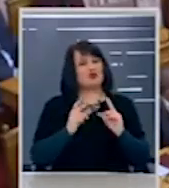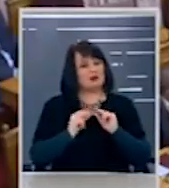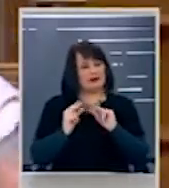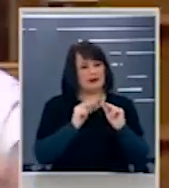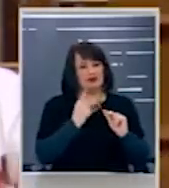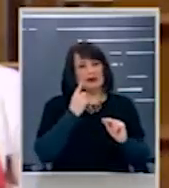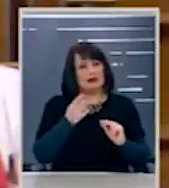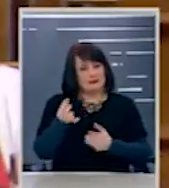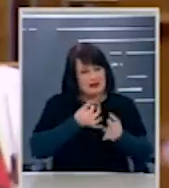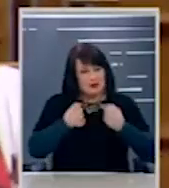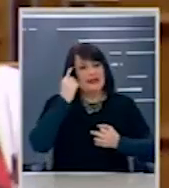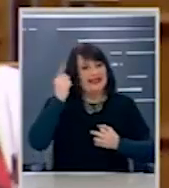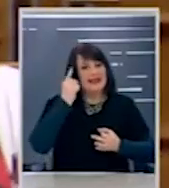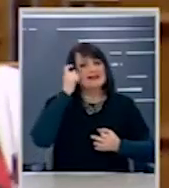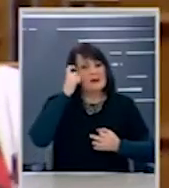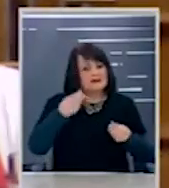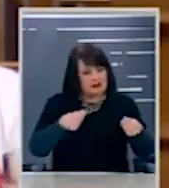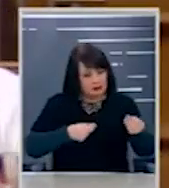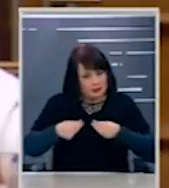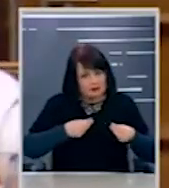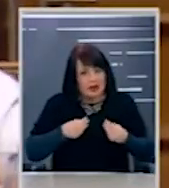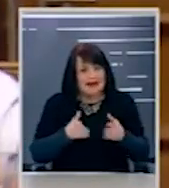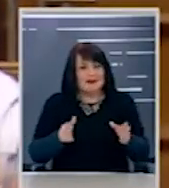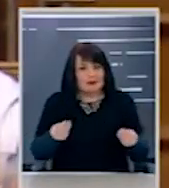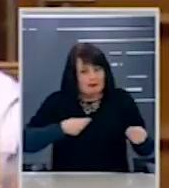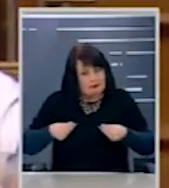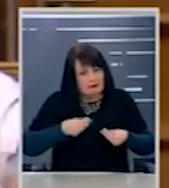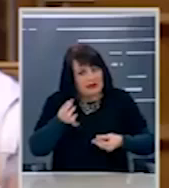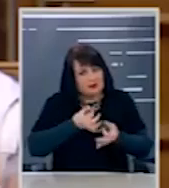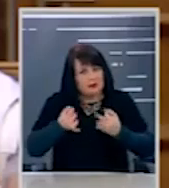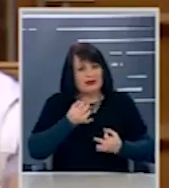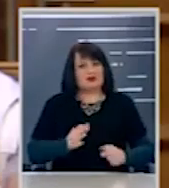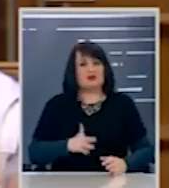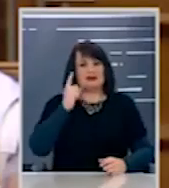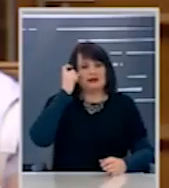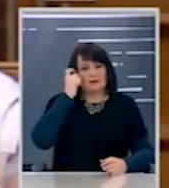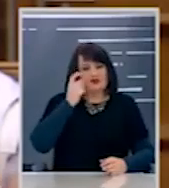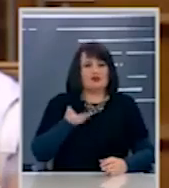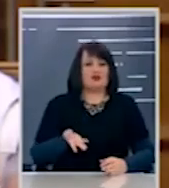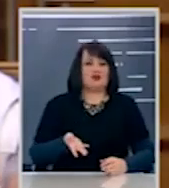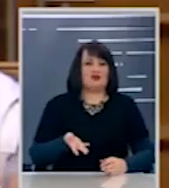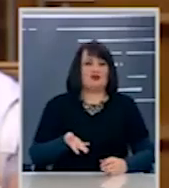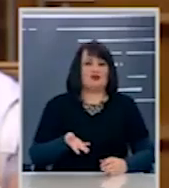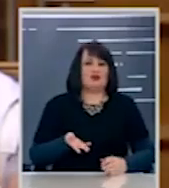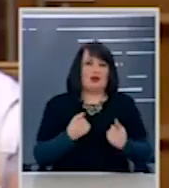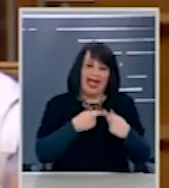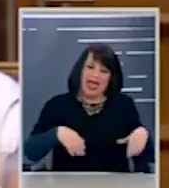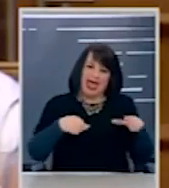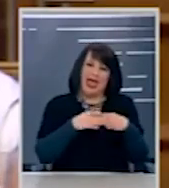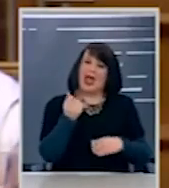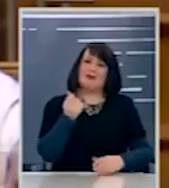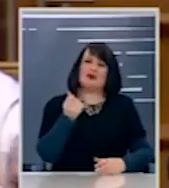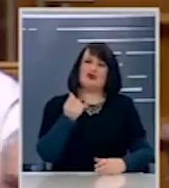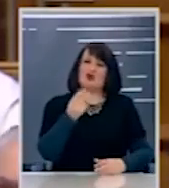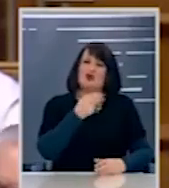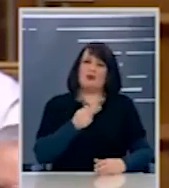και συσκέψεις, ιδέες, απόψεις. Είμαστε ανοιχτοί σε αυτό. Και φαντάζομαι ότι θα έχει ένα νόημα και στην Επιτροπή Οικονομικών Υποθέσεων